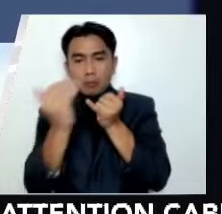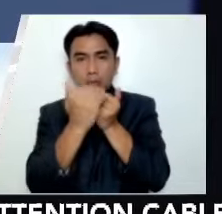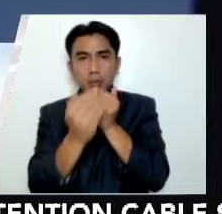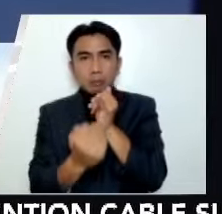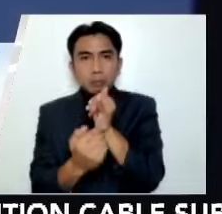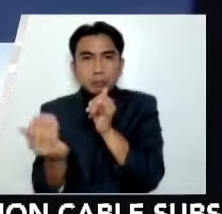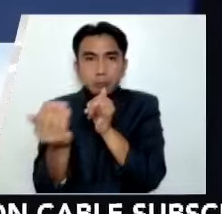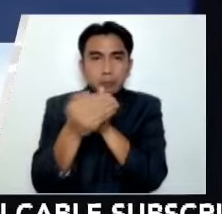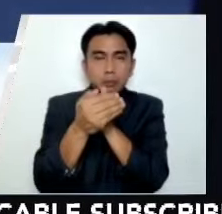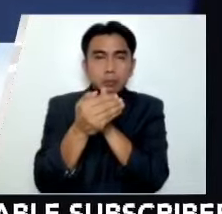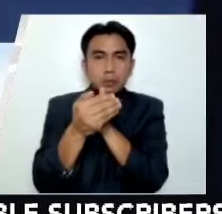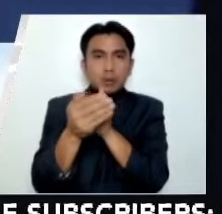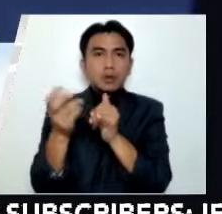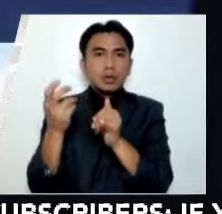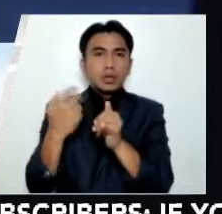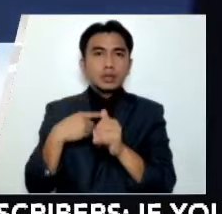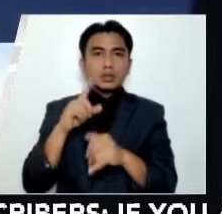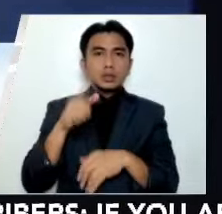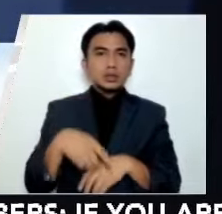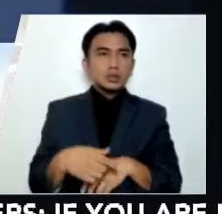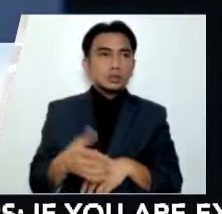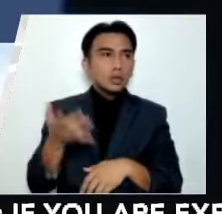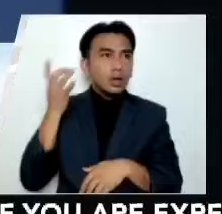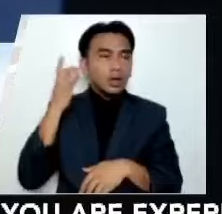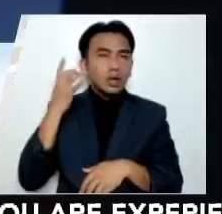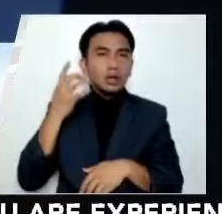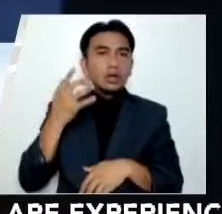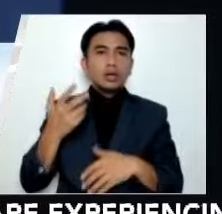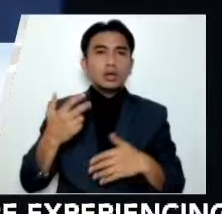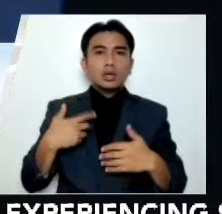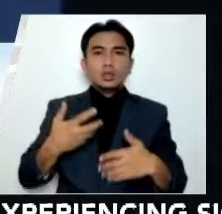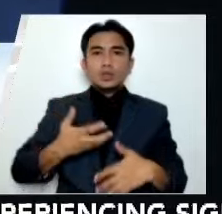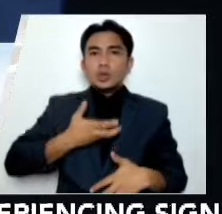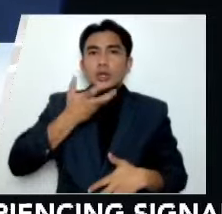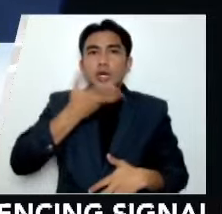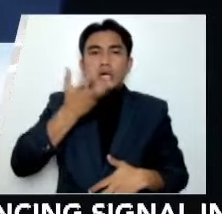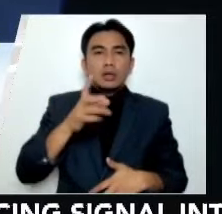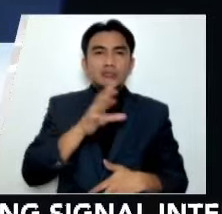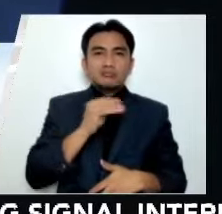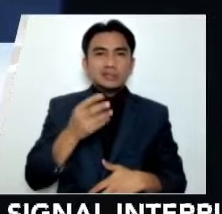may maririnig ng sumisigaw at tahol ng aso.